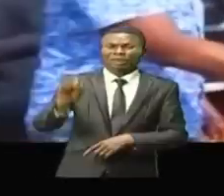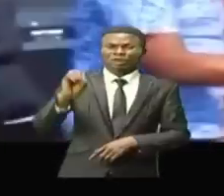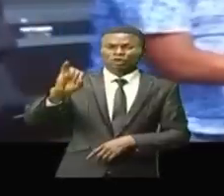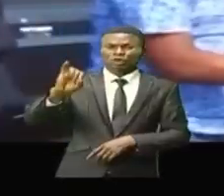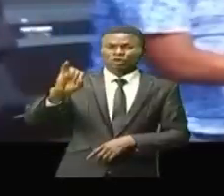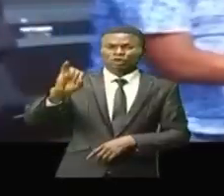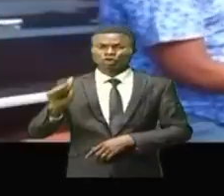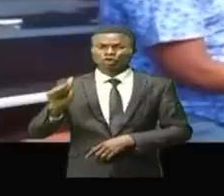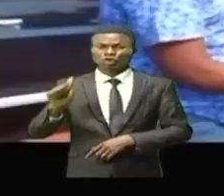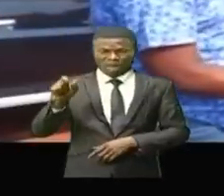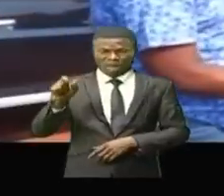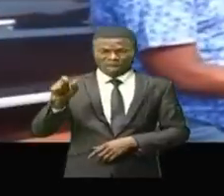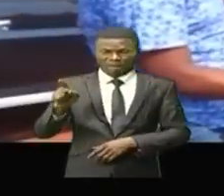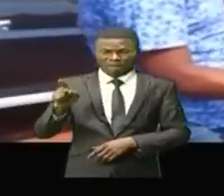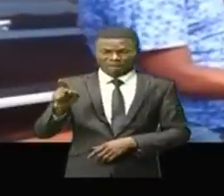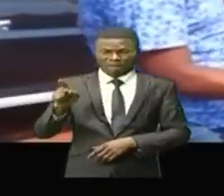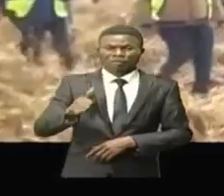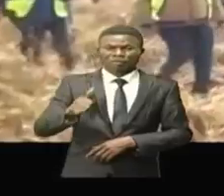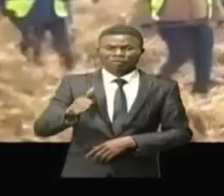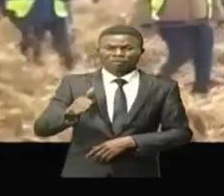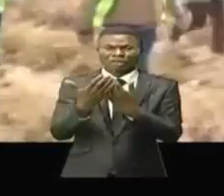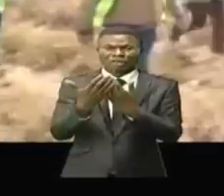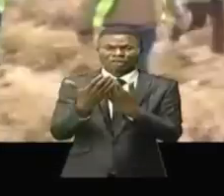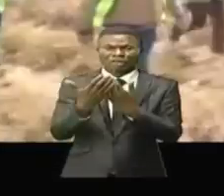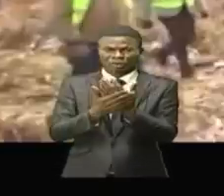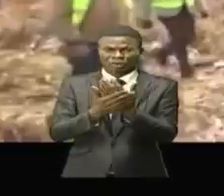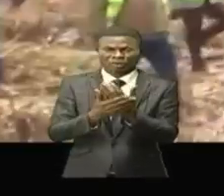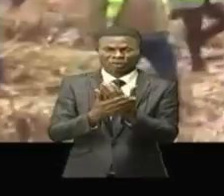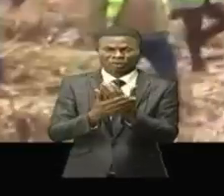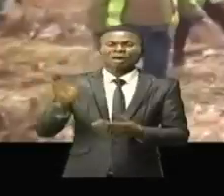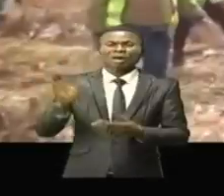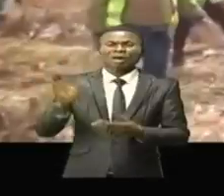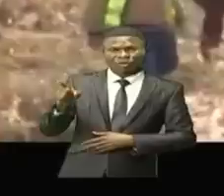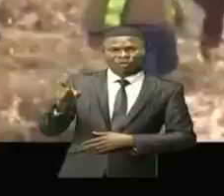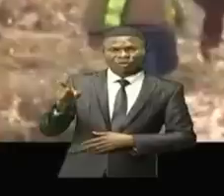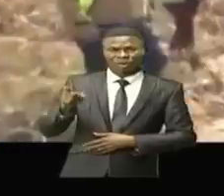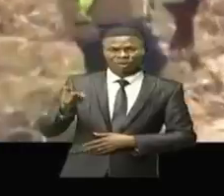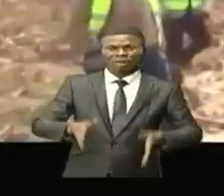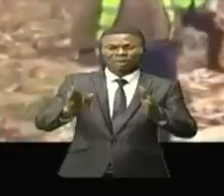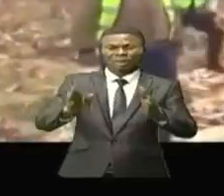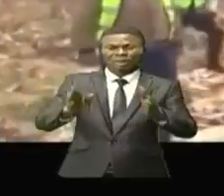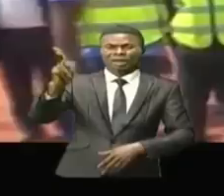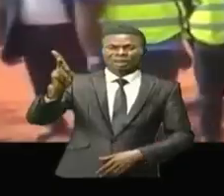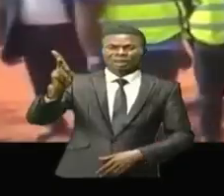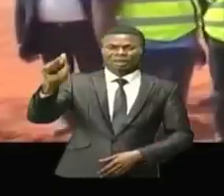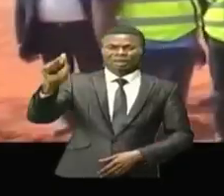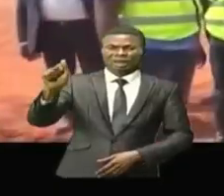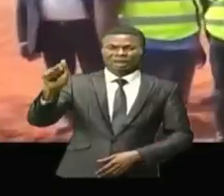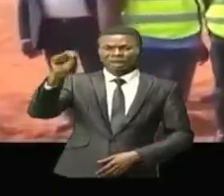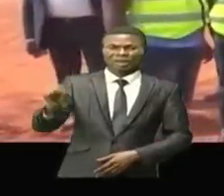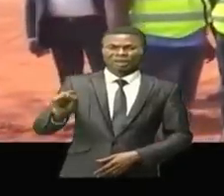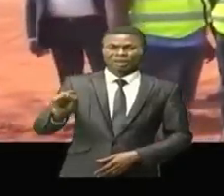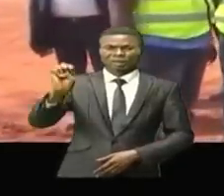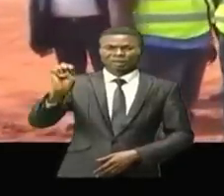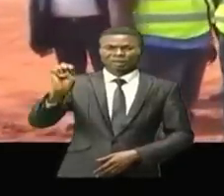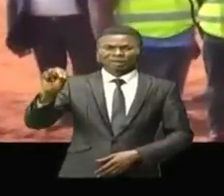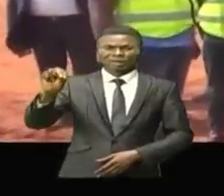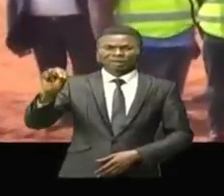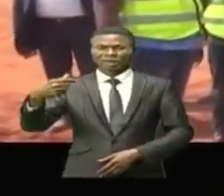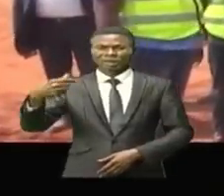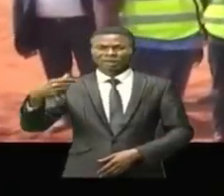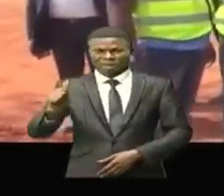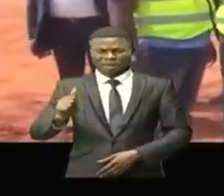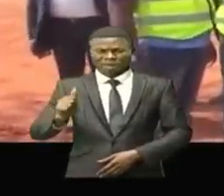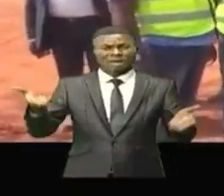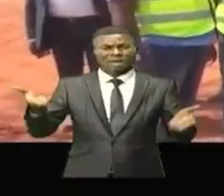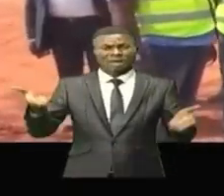jeudi 21 juillet dans l'avant-midi dans la ferme Jean Beaumart sur la route de Kasenga. Jacques Kiamulakatwe a participé aux côtés des responsables de